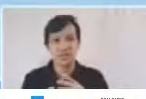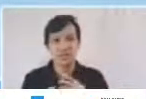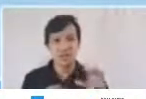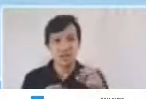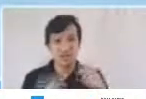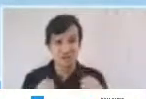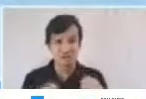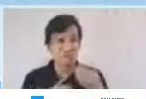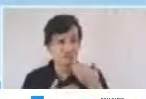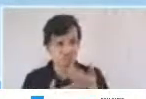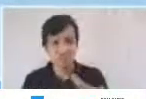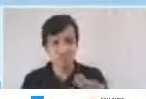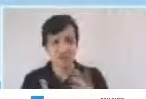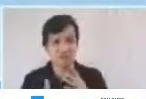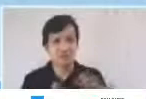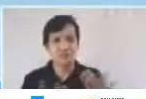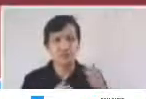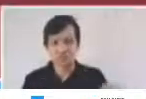place, Yusek Rocky.